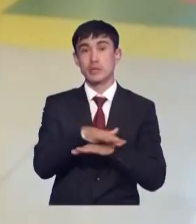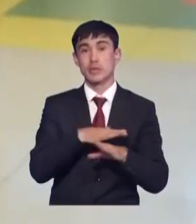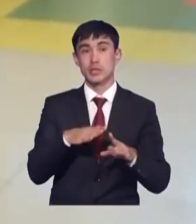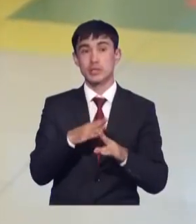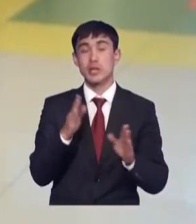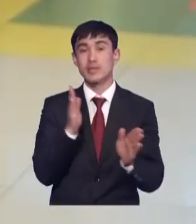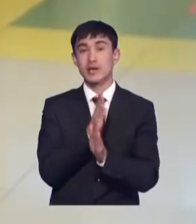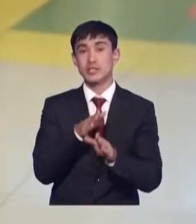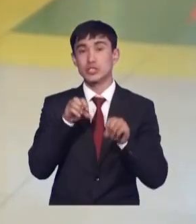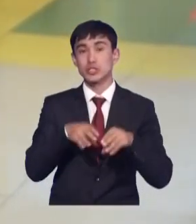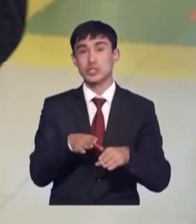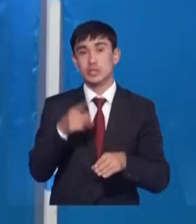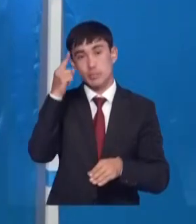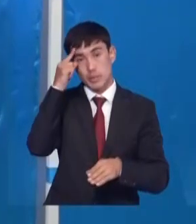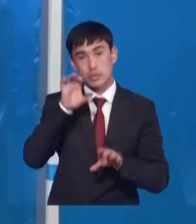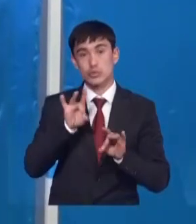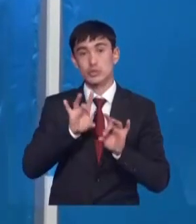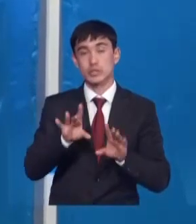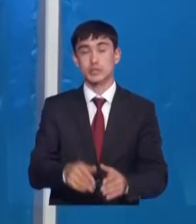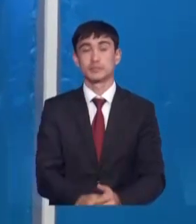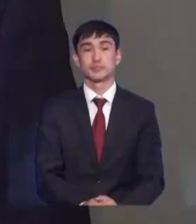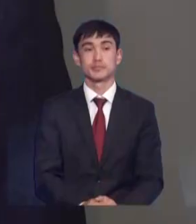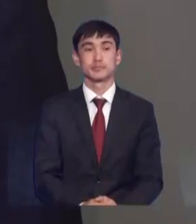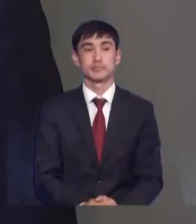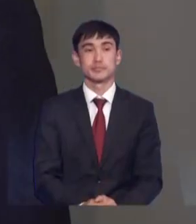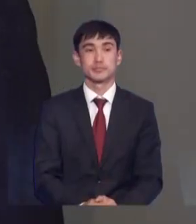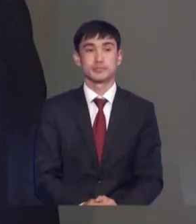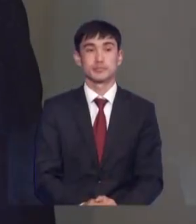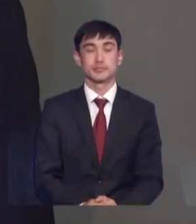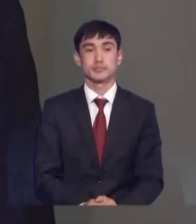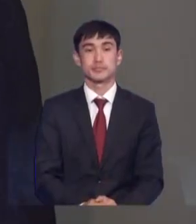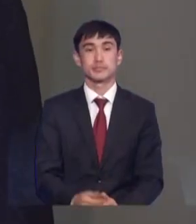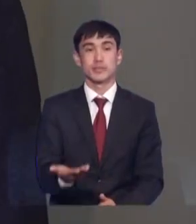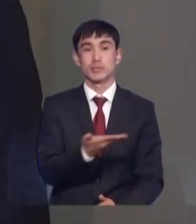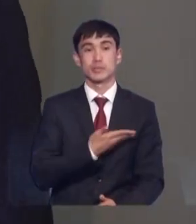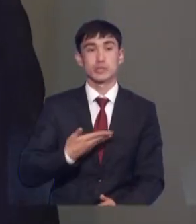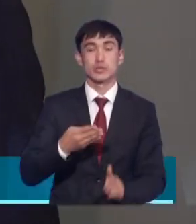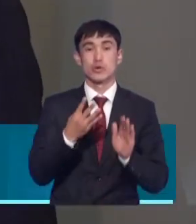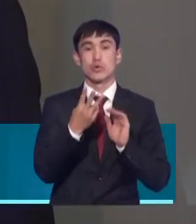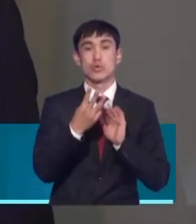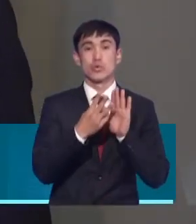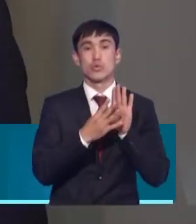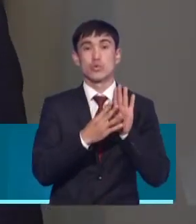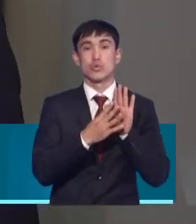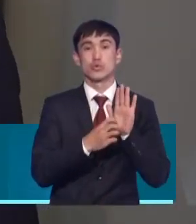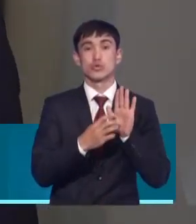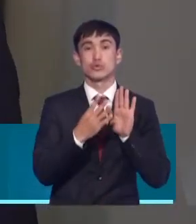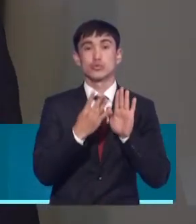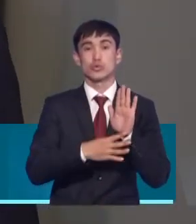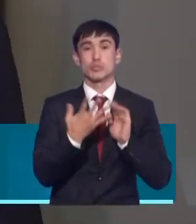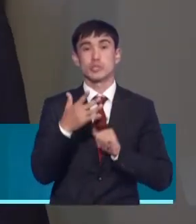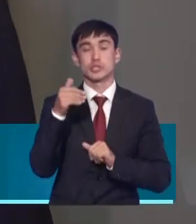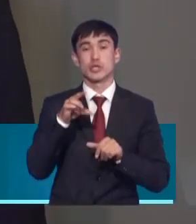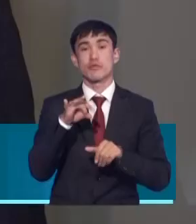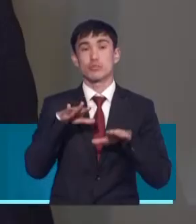айқындар тағдыр шешті таңдау деп пікірлерін білдірді. Біздің 395-ші референдум учаскесіне